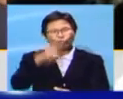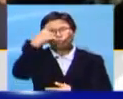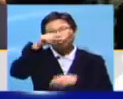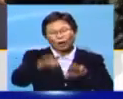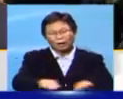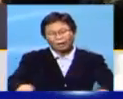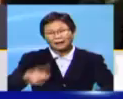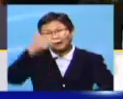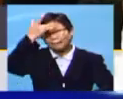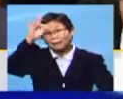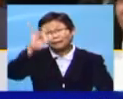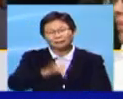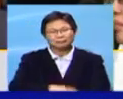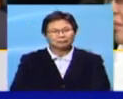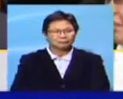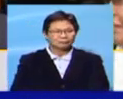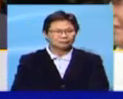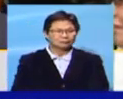anak-anakint